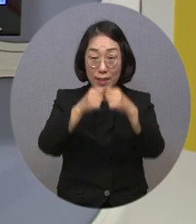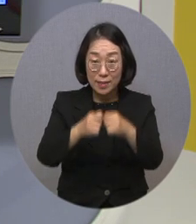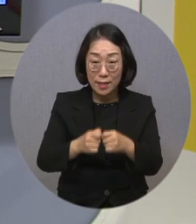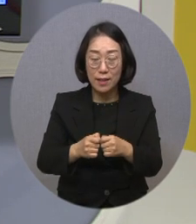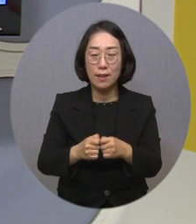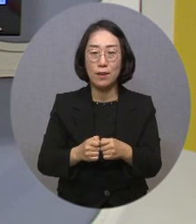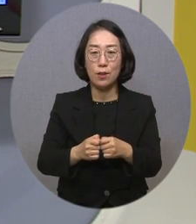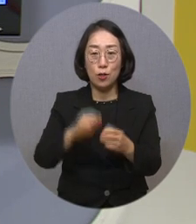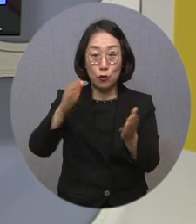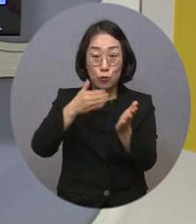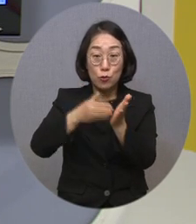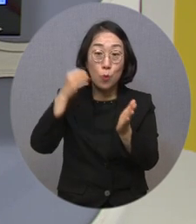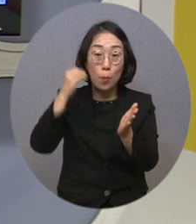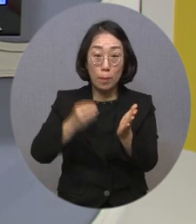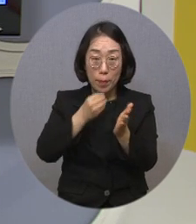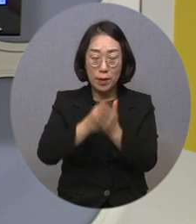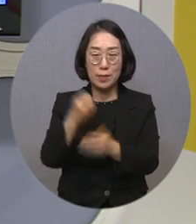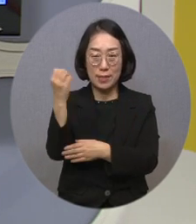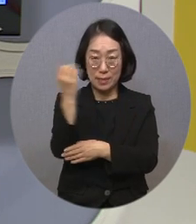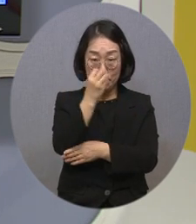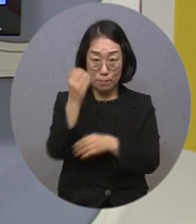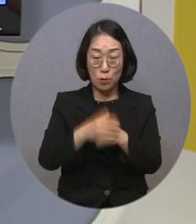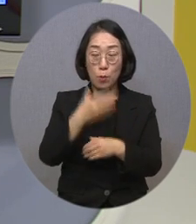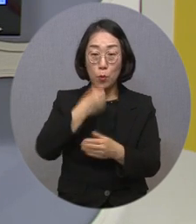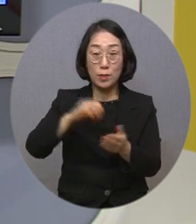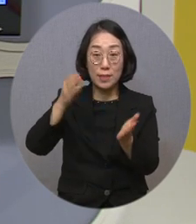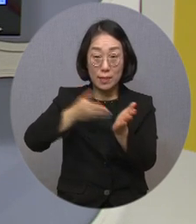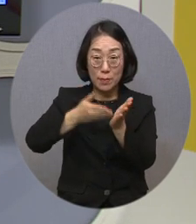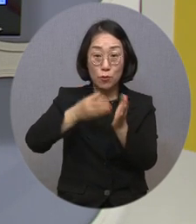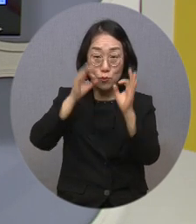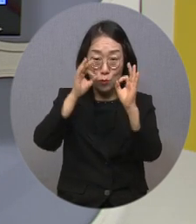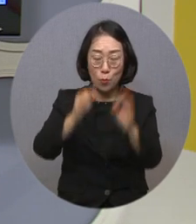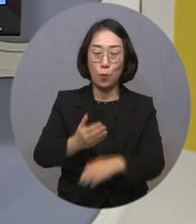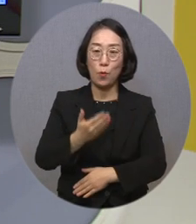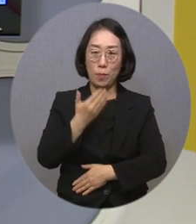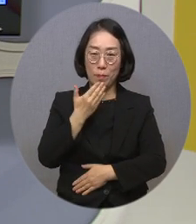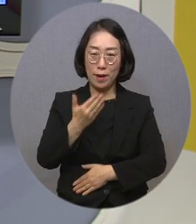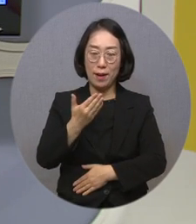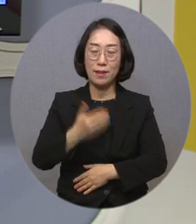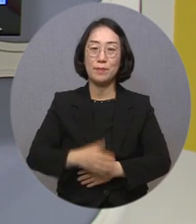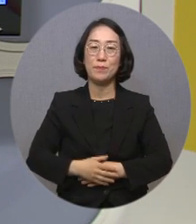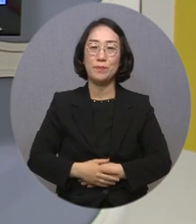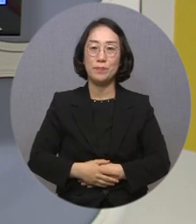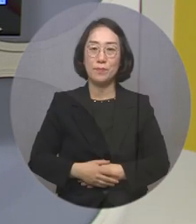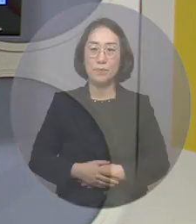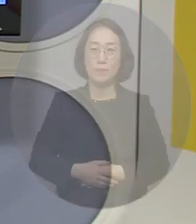사항은 웰페어 뉴스 홈페이지와 장애인신문, 복지TV 뉴스를 통해 확인할 수 있습니다.